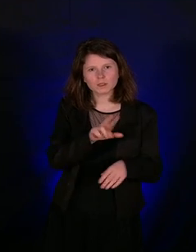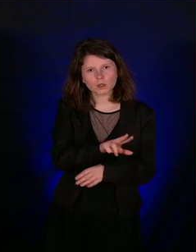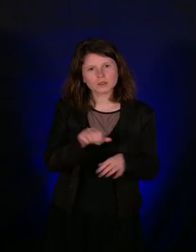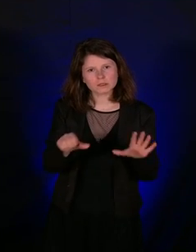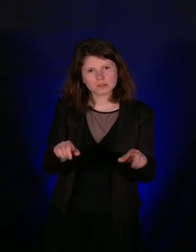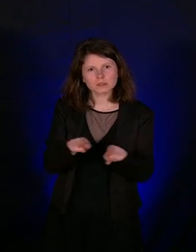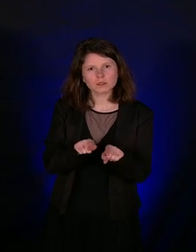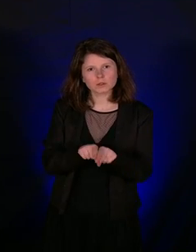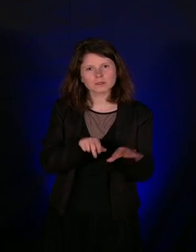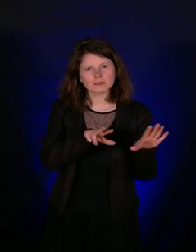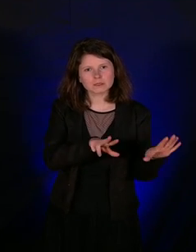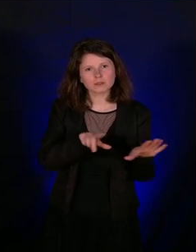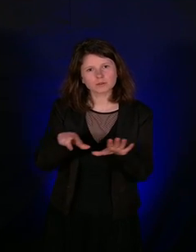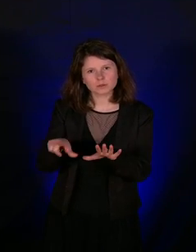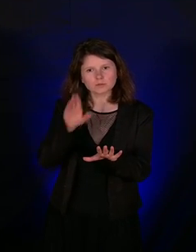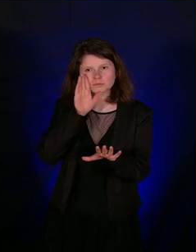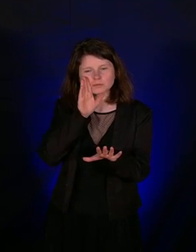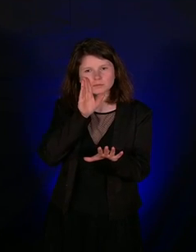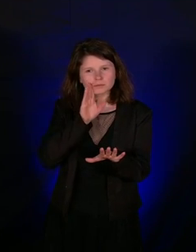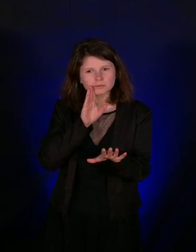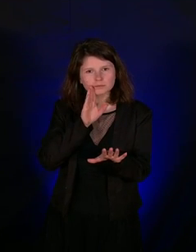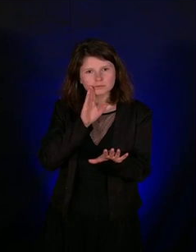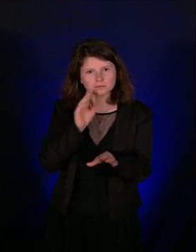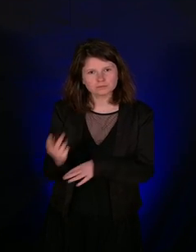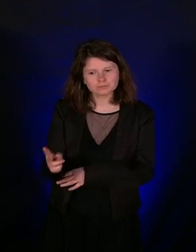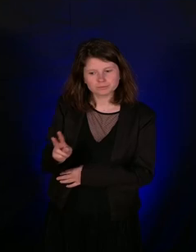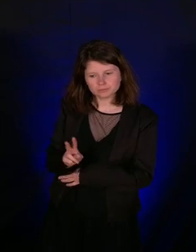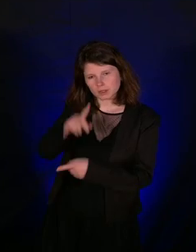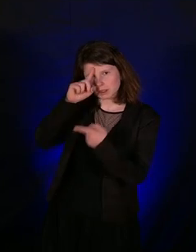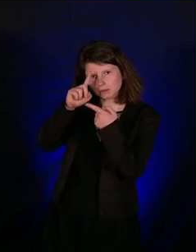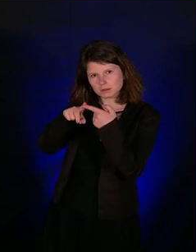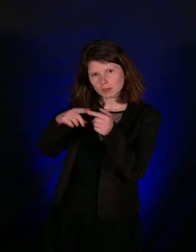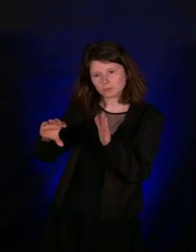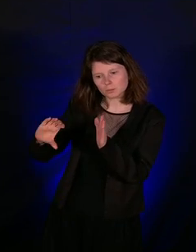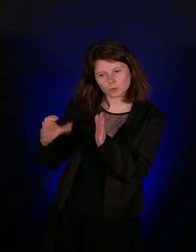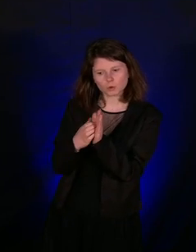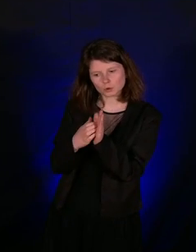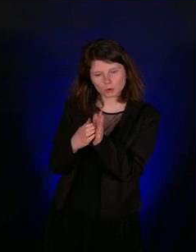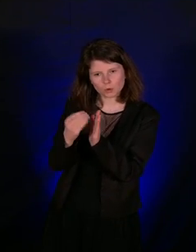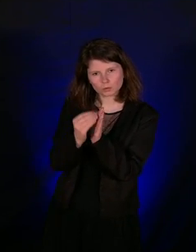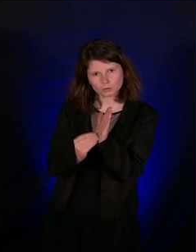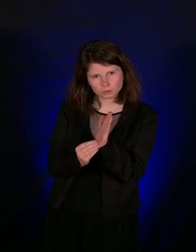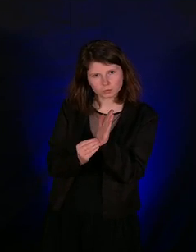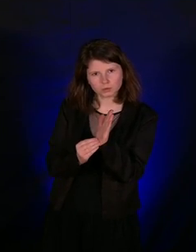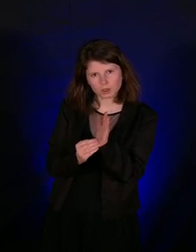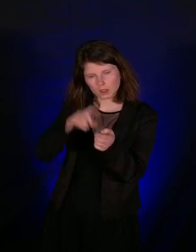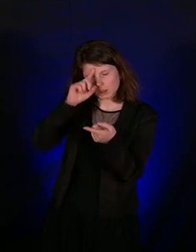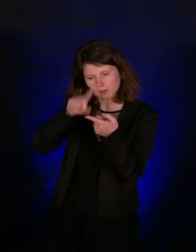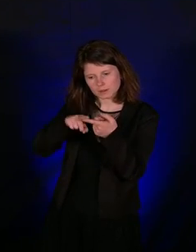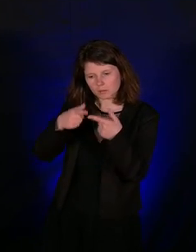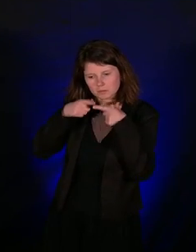départementale 82 cela pour la question de la rédaction motion concernant euh les libertés et euh les locaux